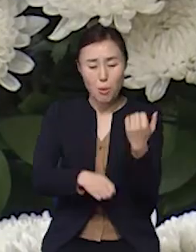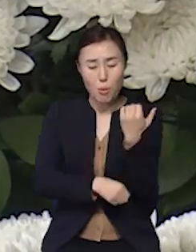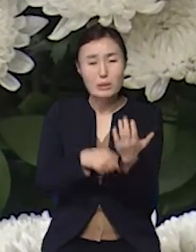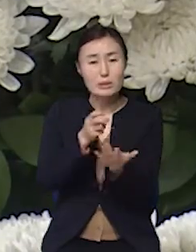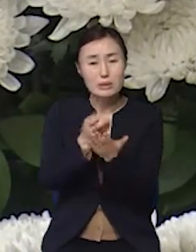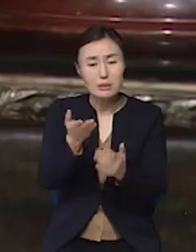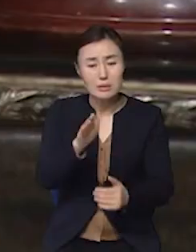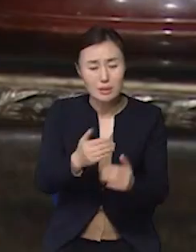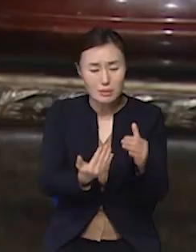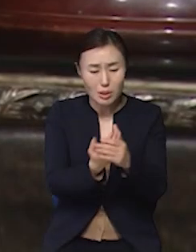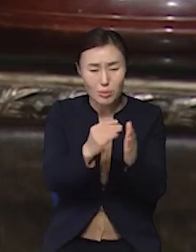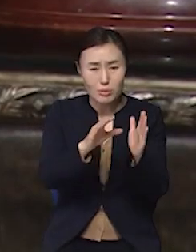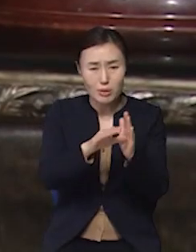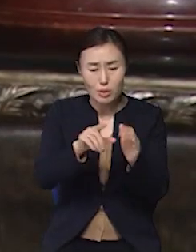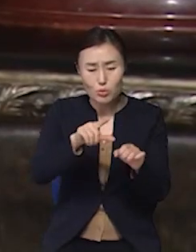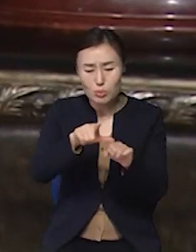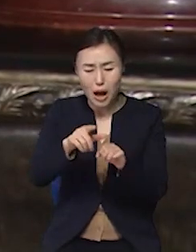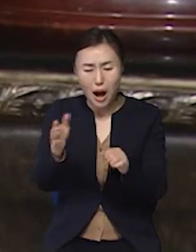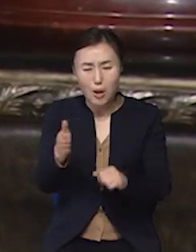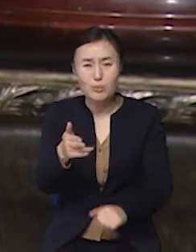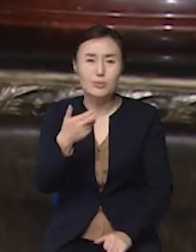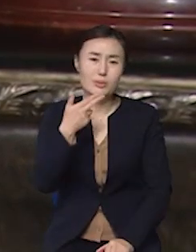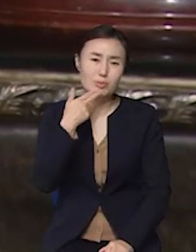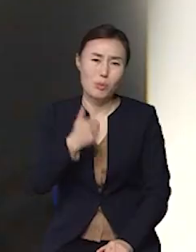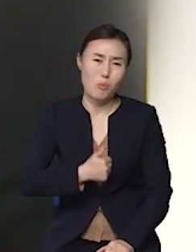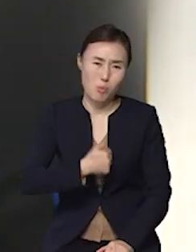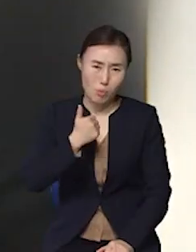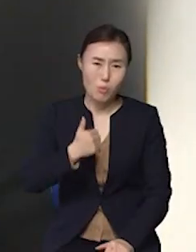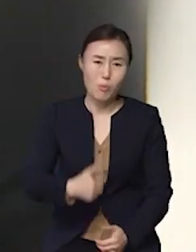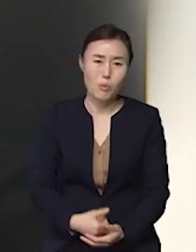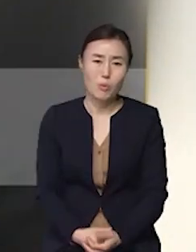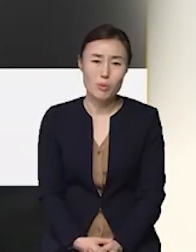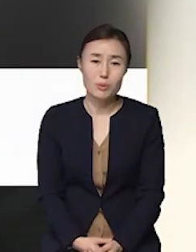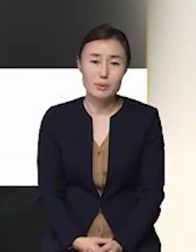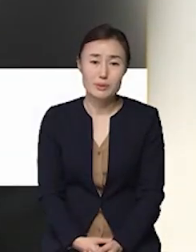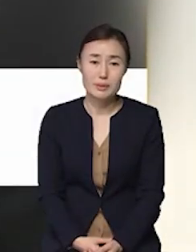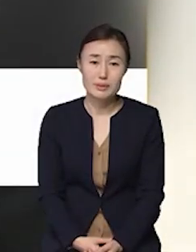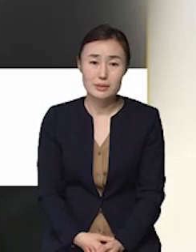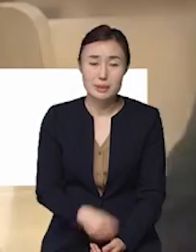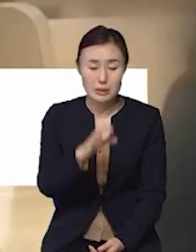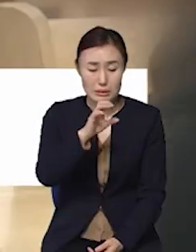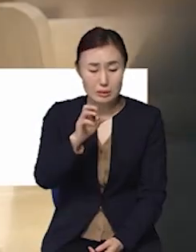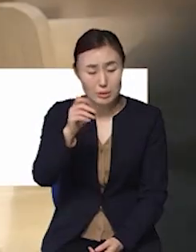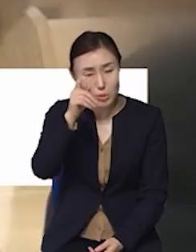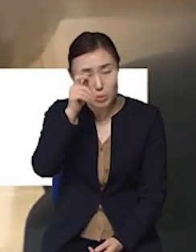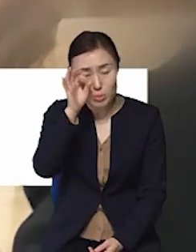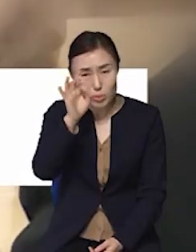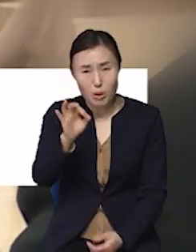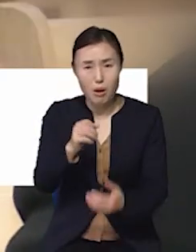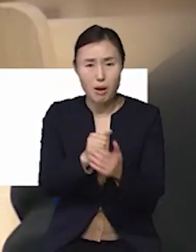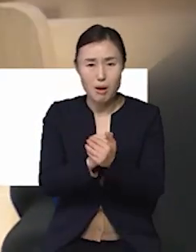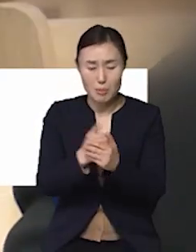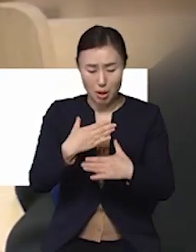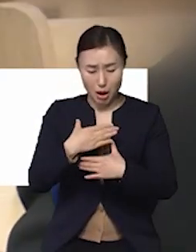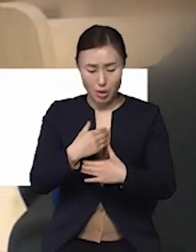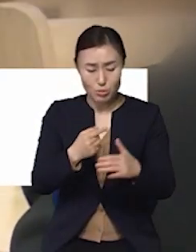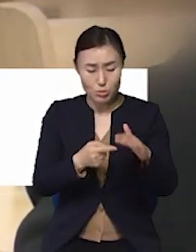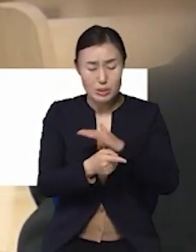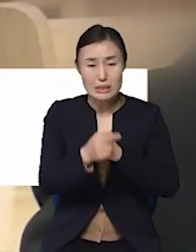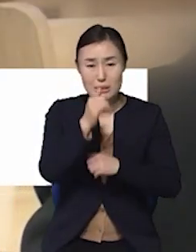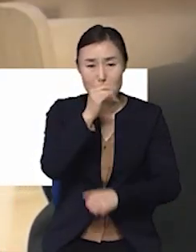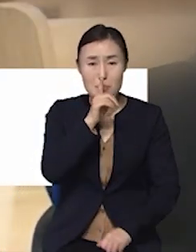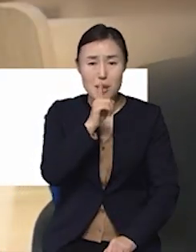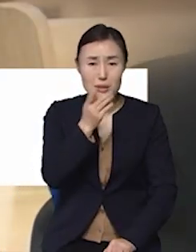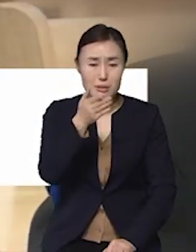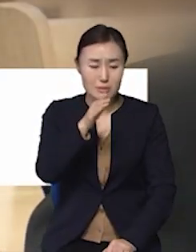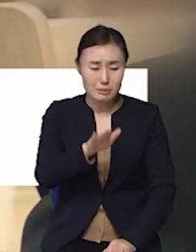아무도 없었다며 분통을 터뜨렸습니다. 시청에서 없었다는 거죠. 이 사람들은 뭐 안전 가이드를 했다는데